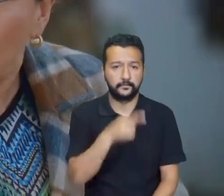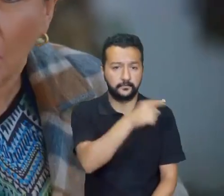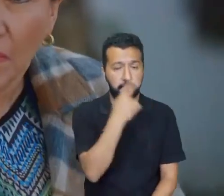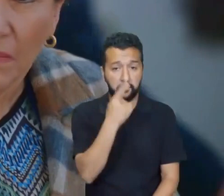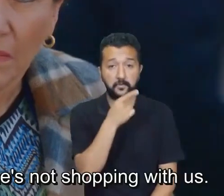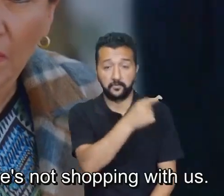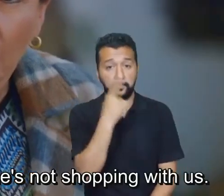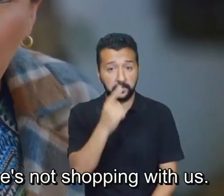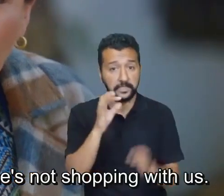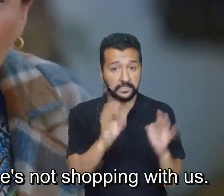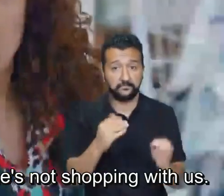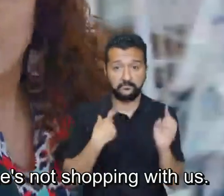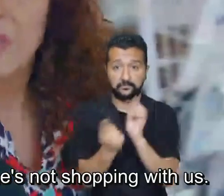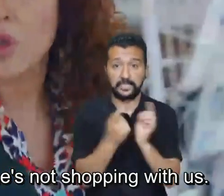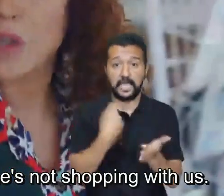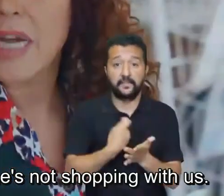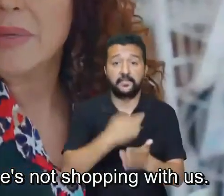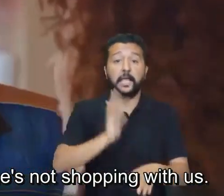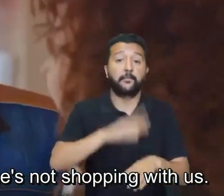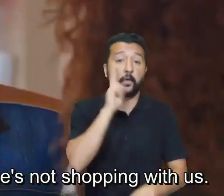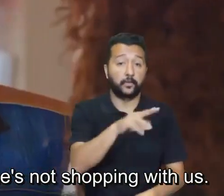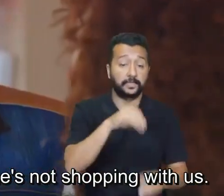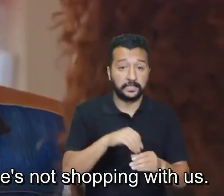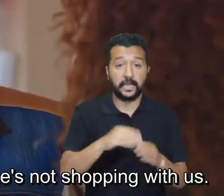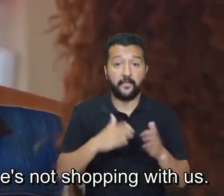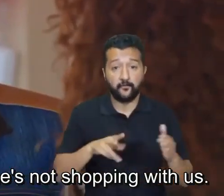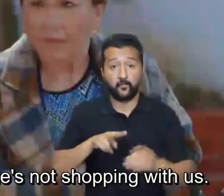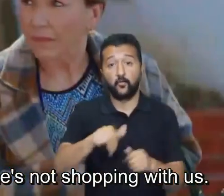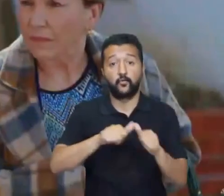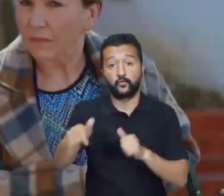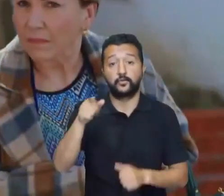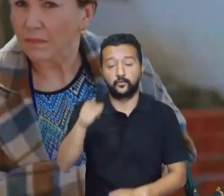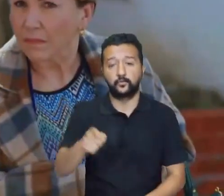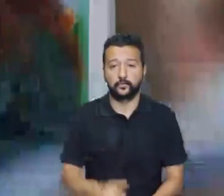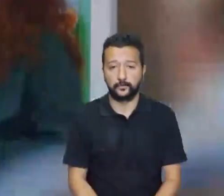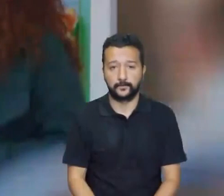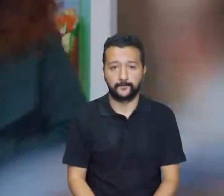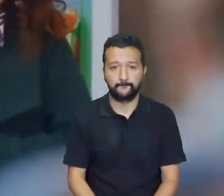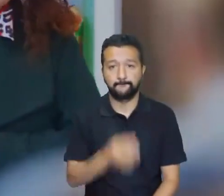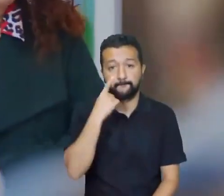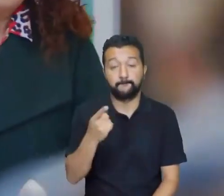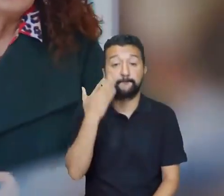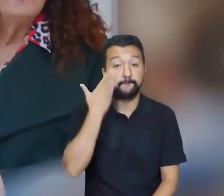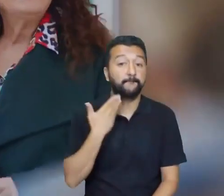Şuna bak şuna. Sırf bizden alışveriş yapmadığını göstermek için evinin yolunu uzatıyor. İzle.